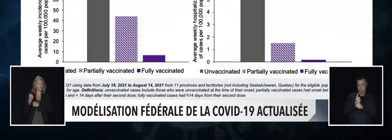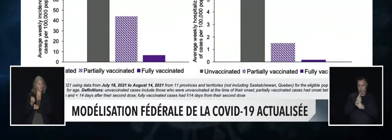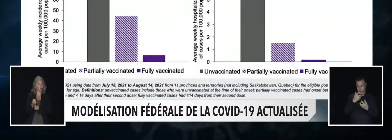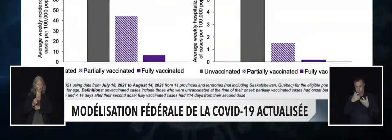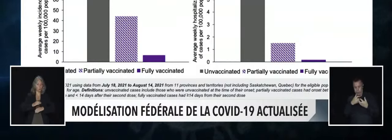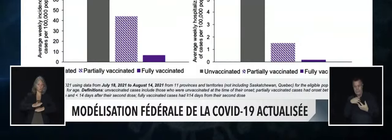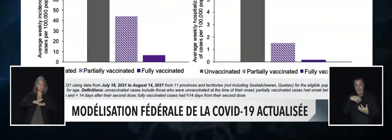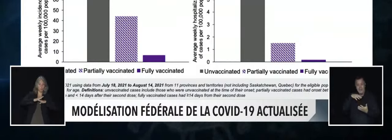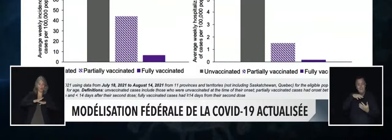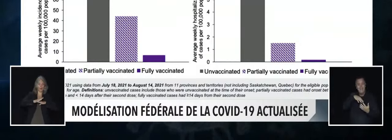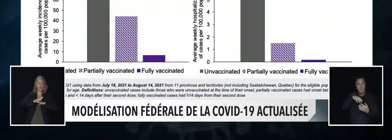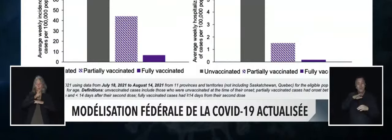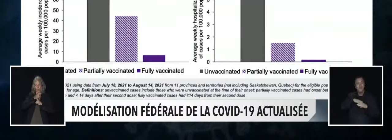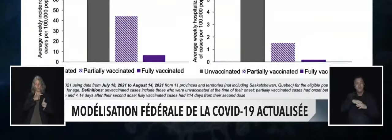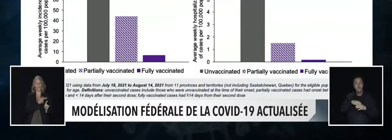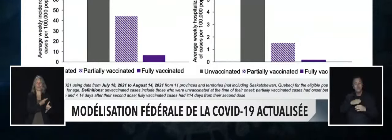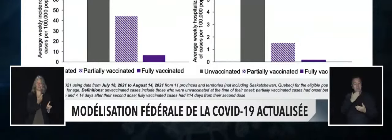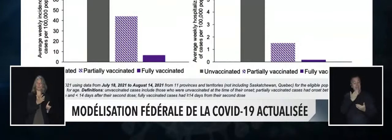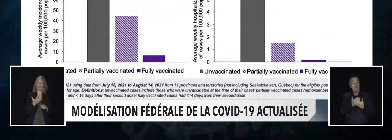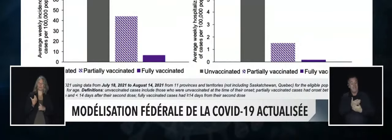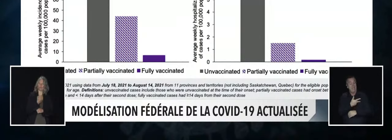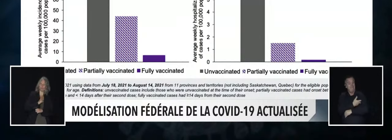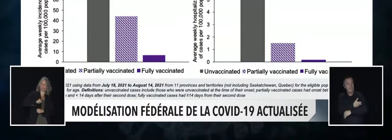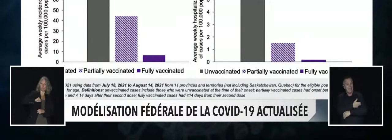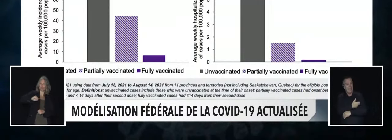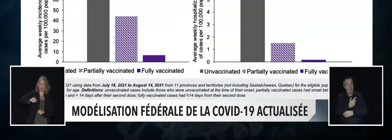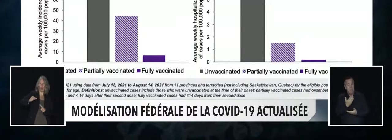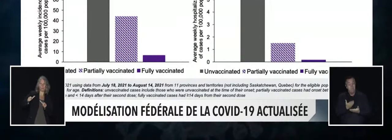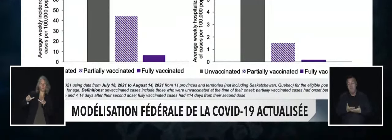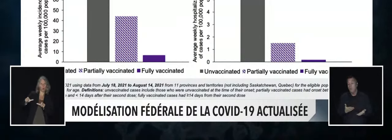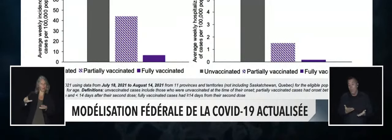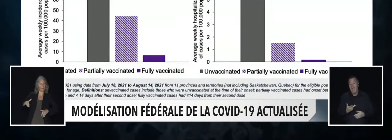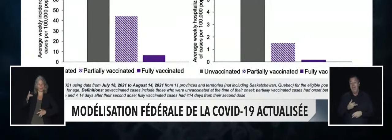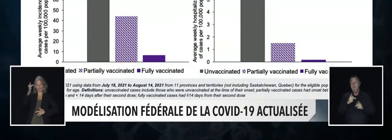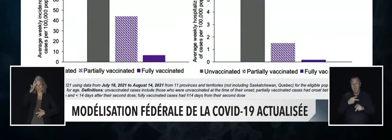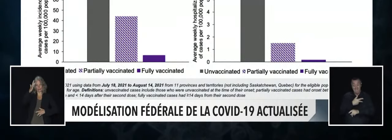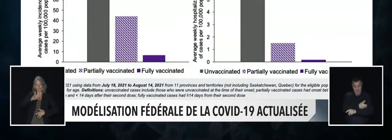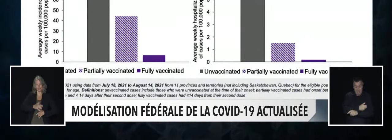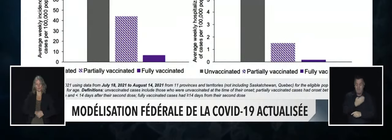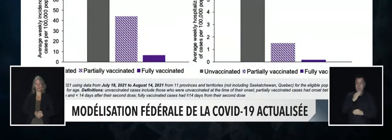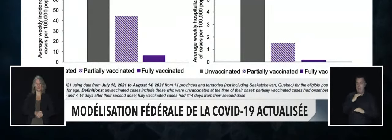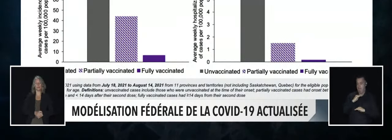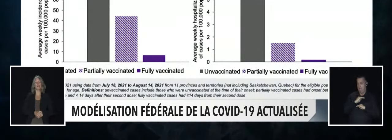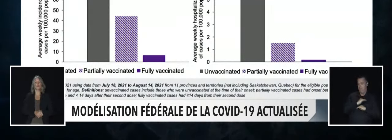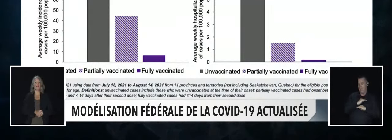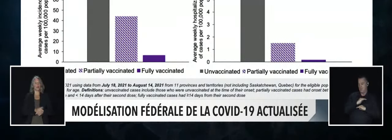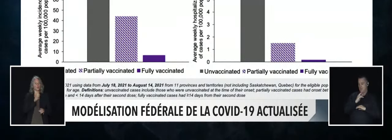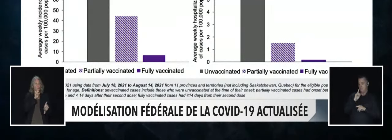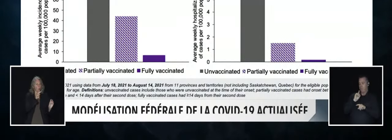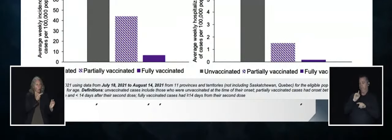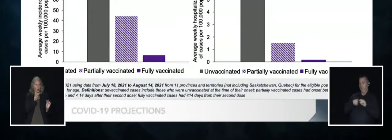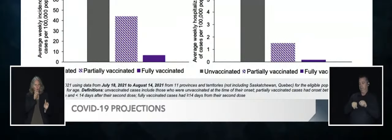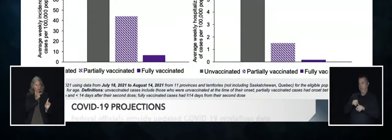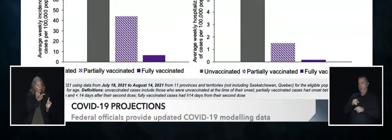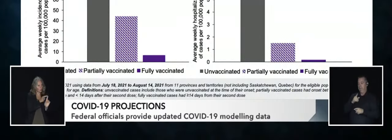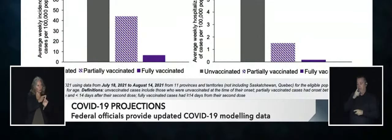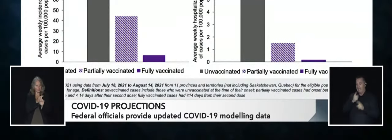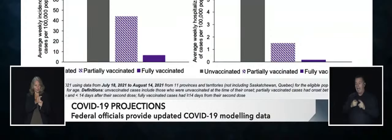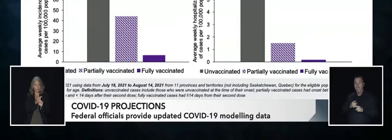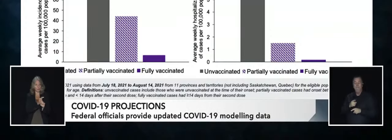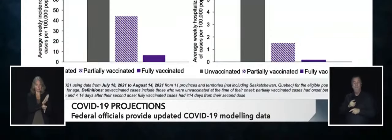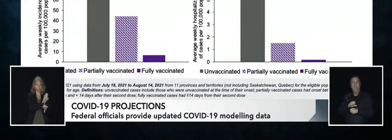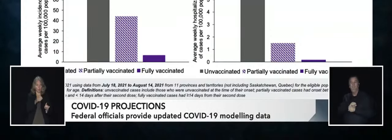vaccinated people. As well, based on close monitoring of the use of COVID-19 vaccines across Canada and worldwide,